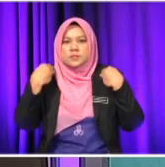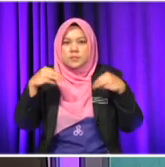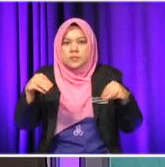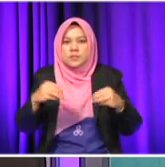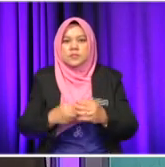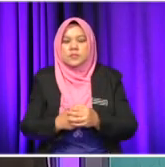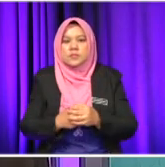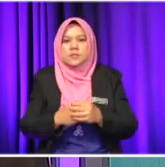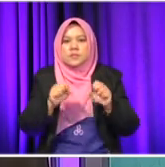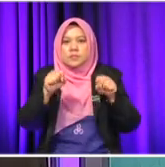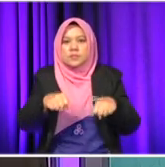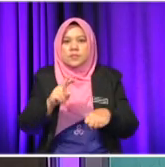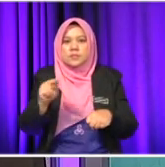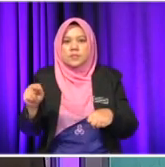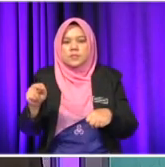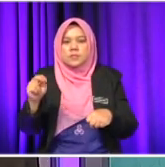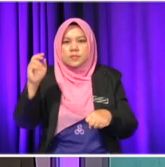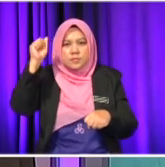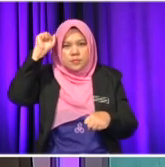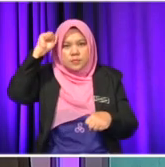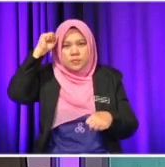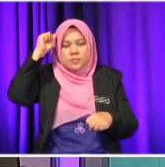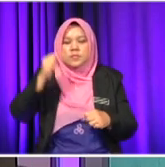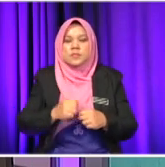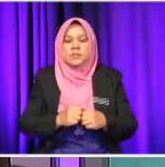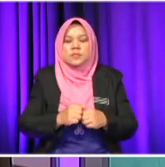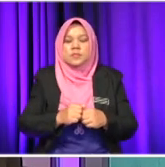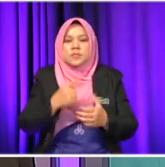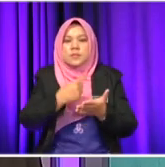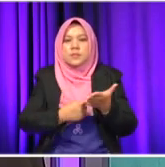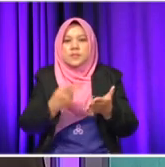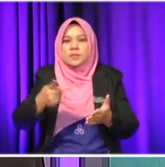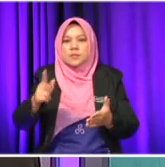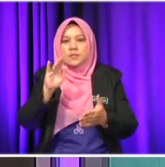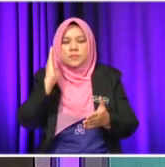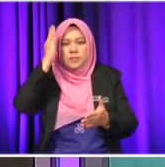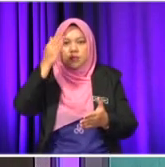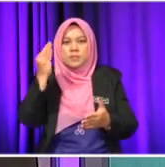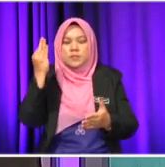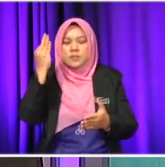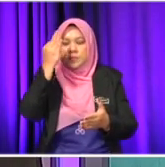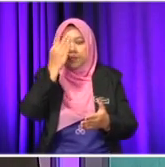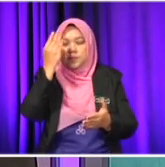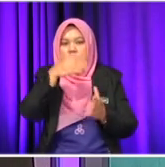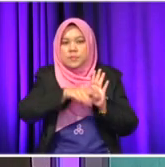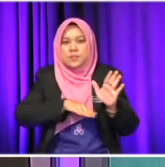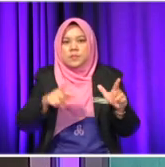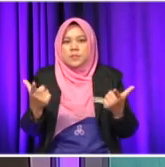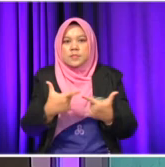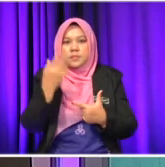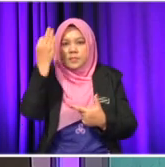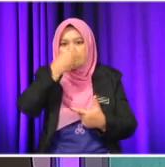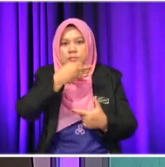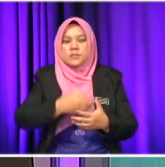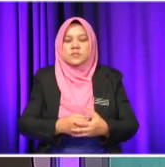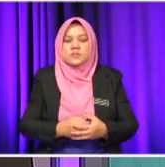kedua berkekuliahan menjangkau berkarya yang akan berlaku pada masa depannya sebagai Usahawan Melati hijau Kamu mesti ke news